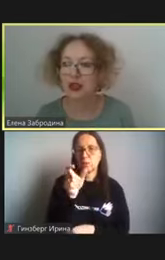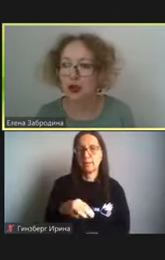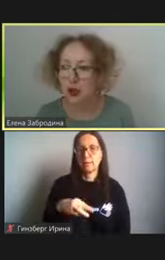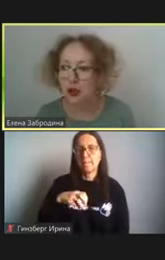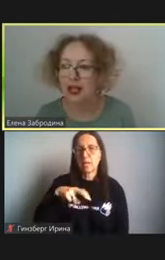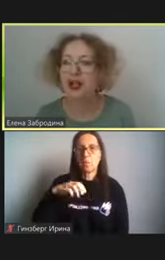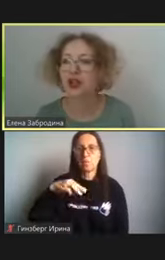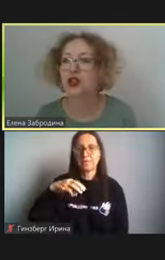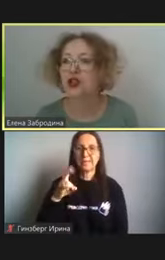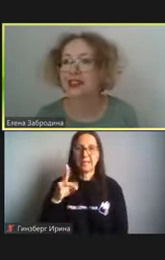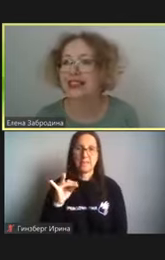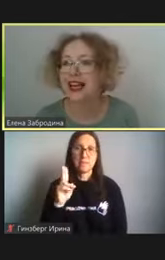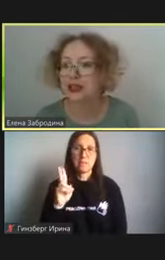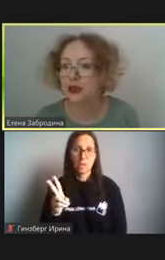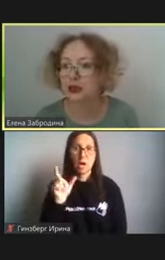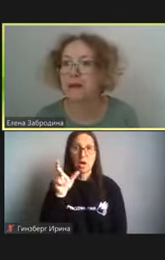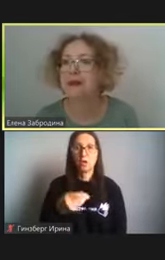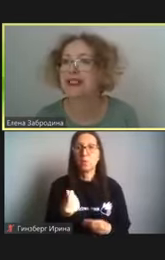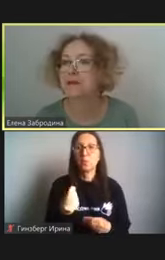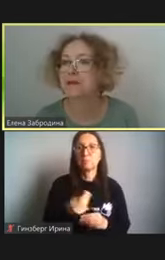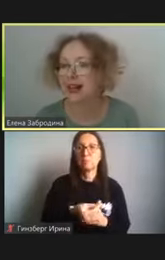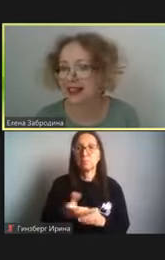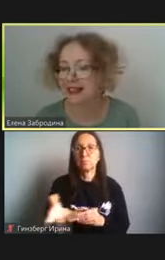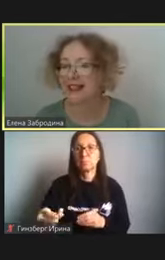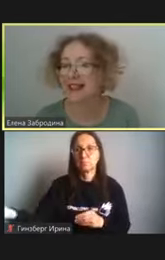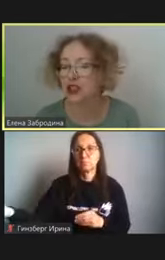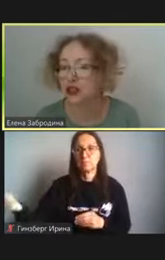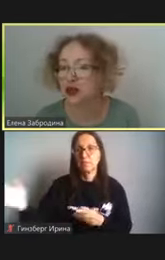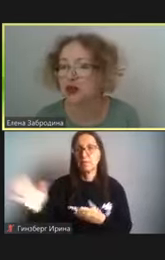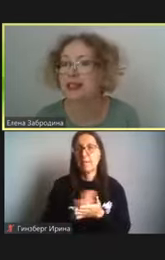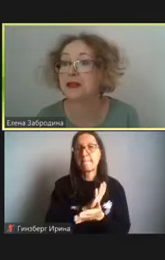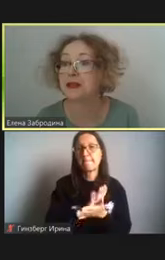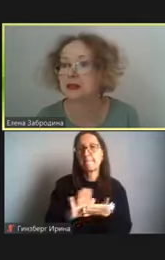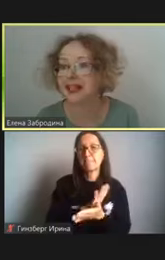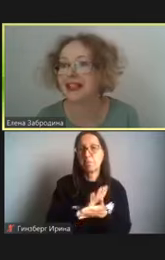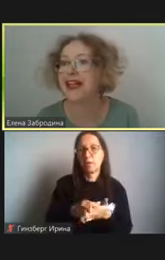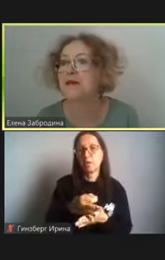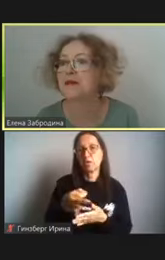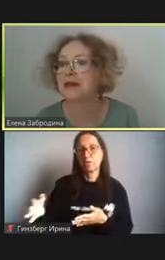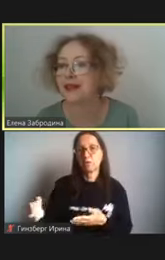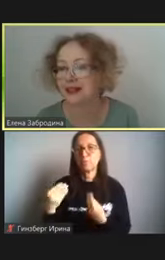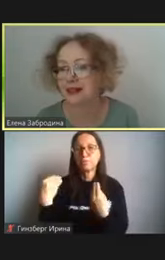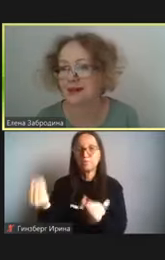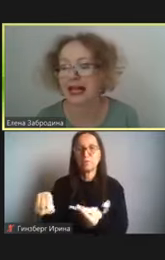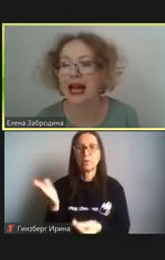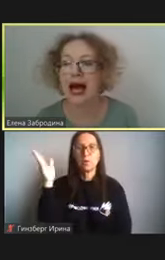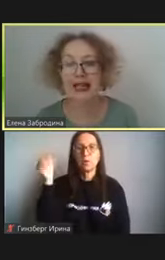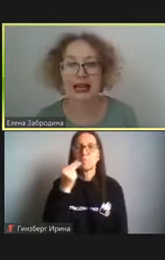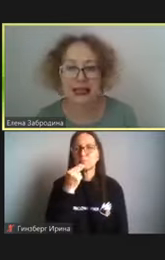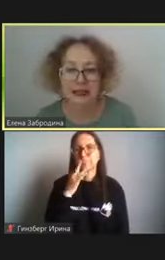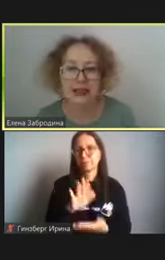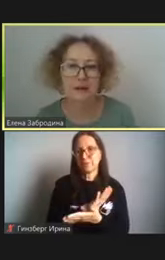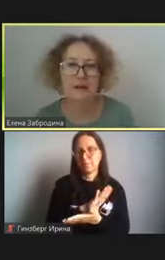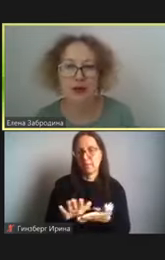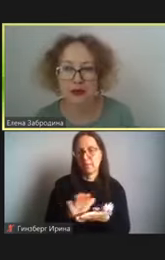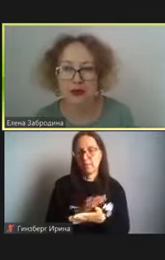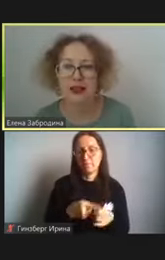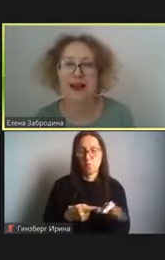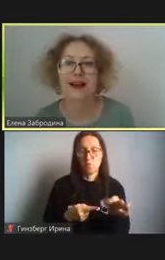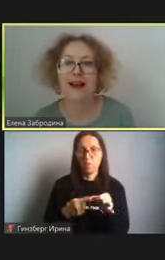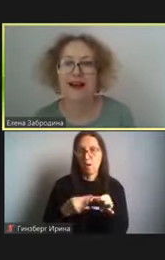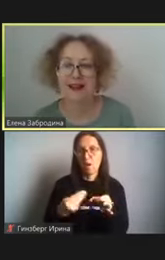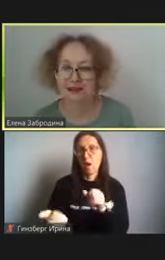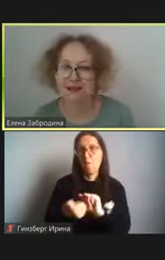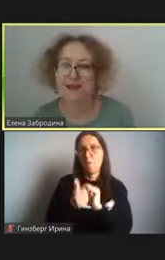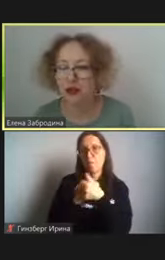– это тот, кто раздает бесплатные жетоны на бесплатные обеды. На этом